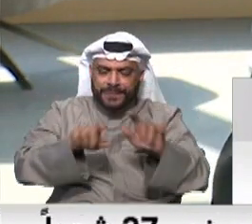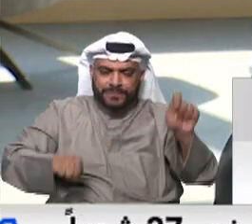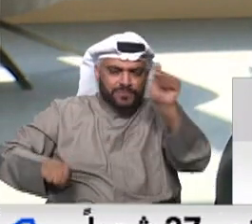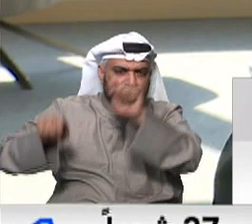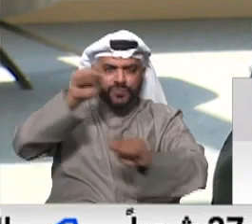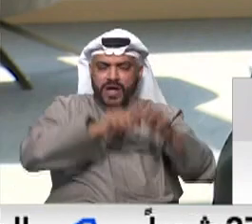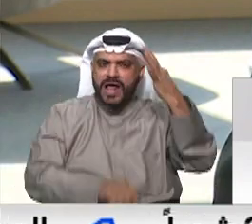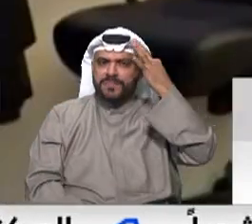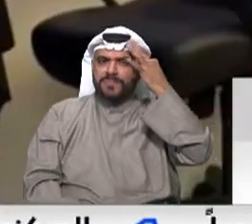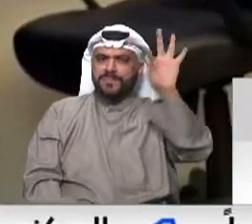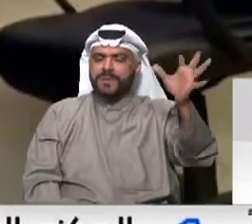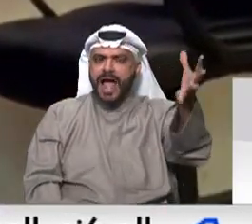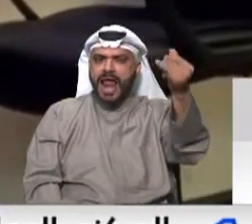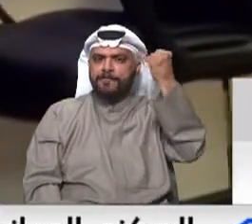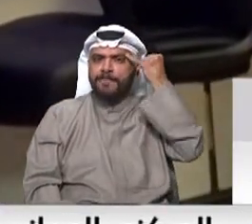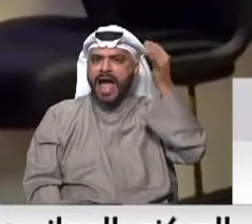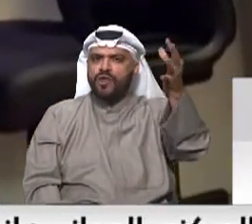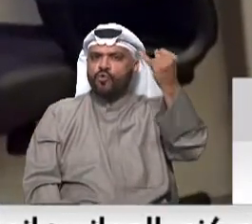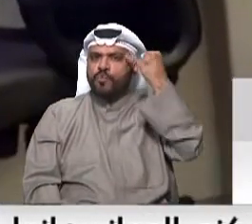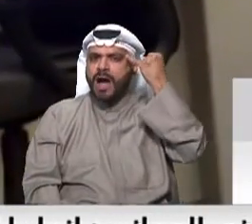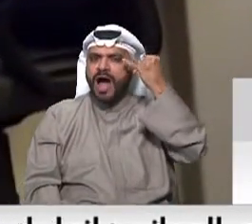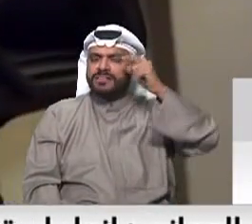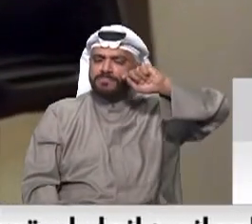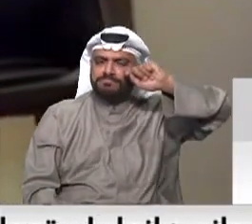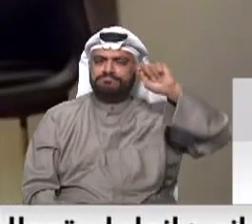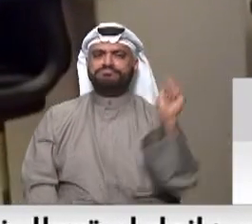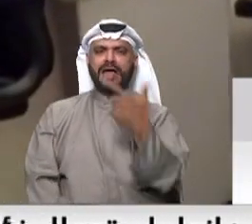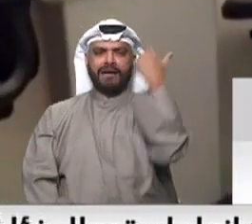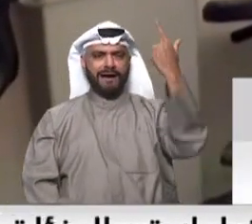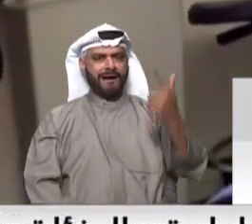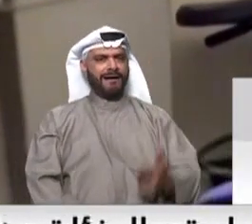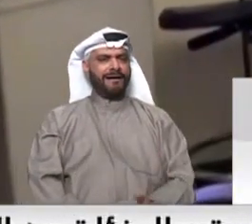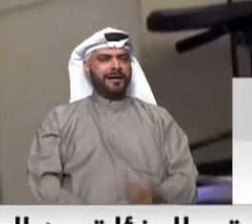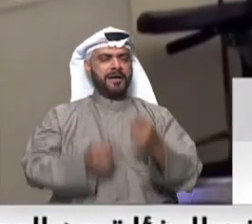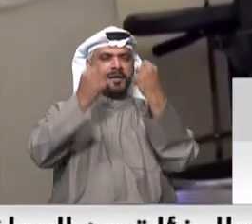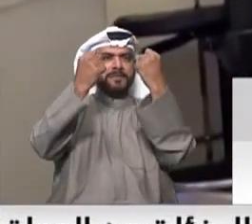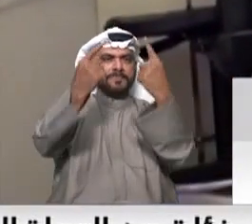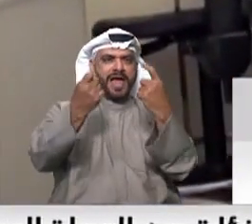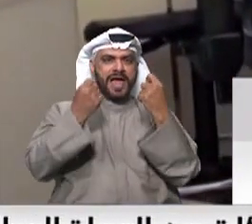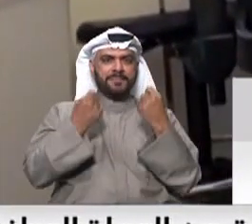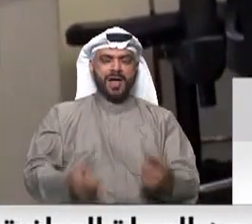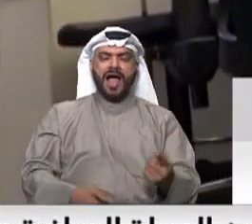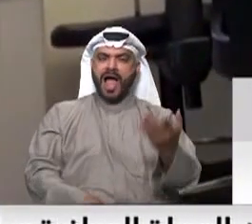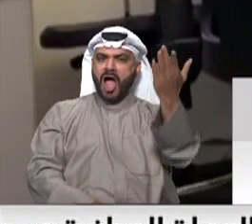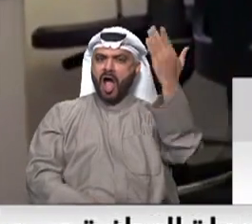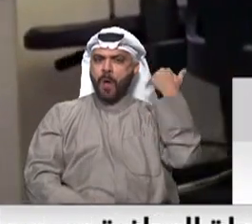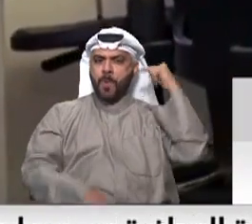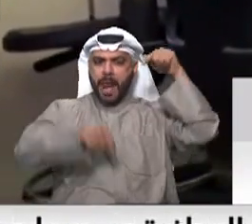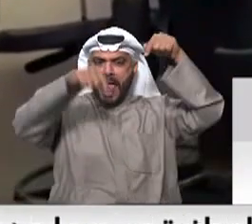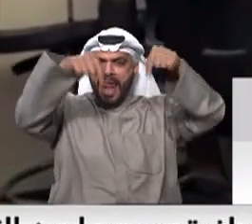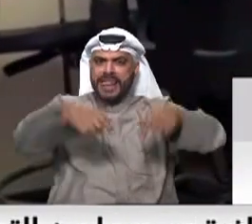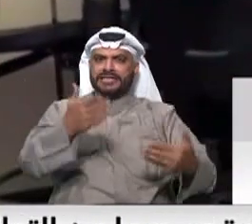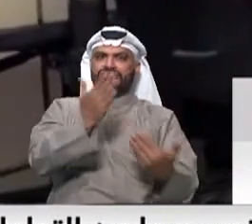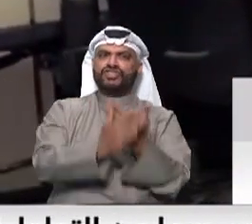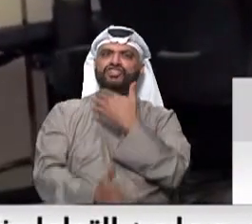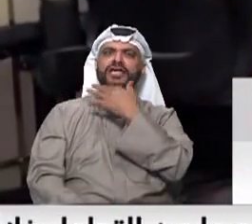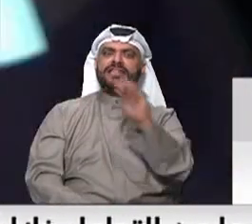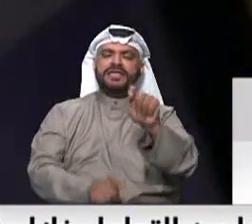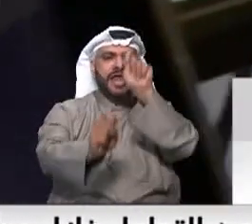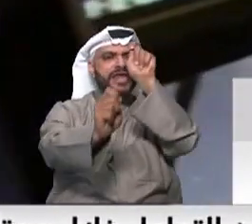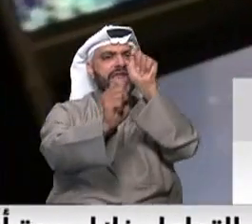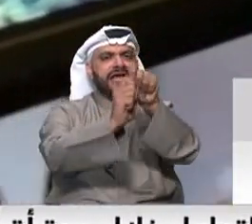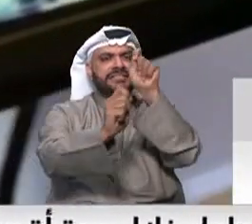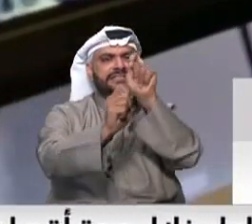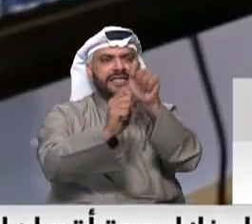افضل واسرع بعض ادوات الذكاء الاصطناعي تحاكي سلوك المستثمرين وعليه تقدم عده نصائح